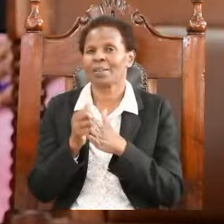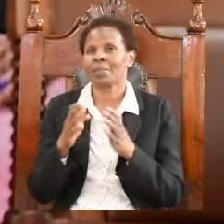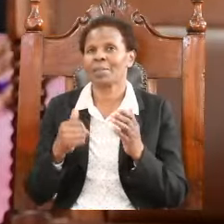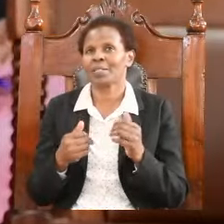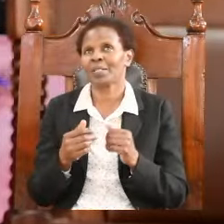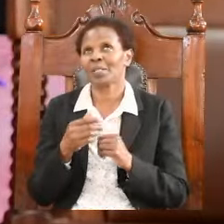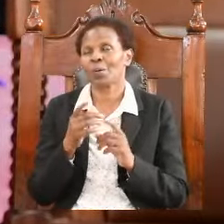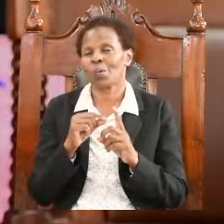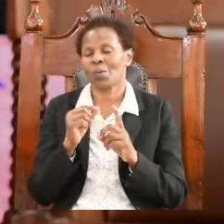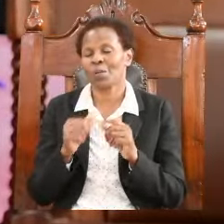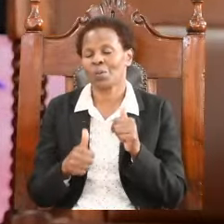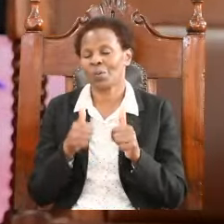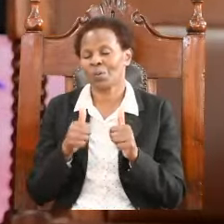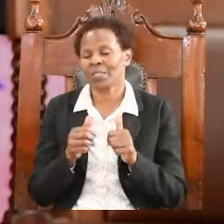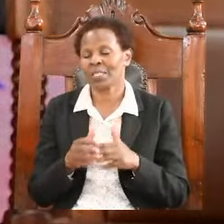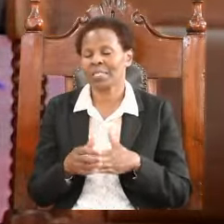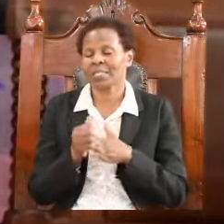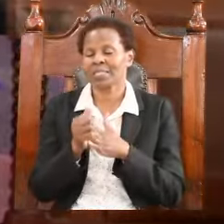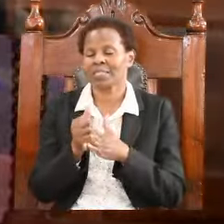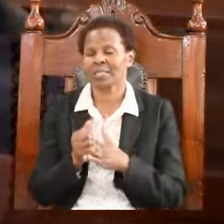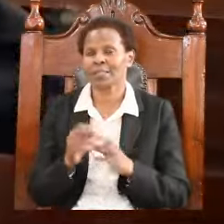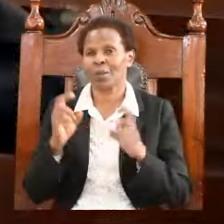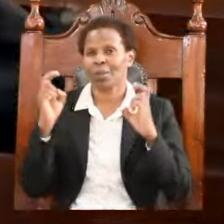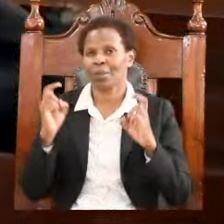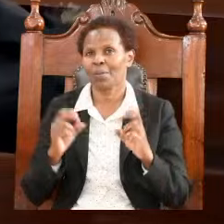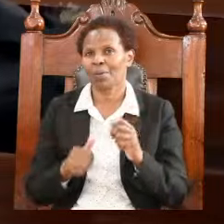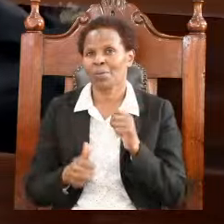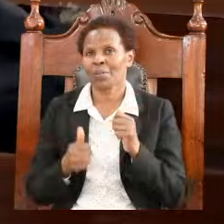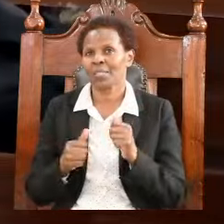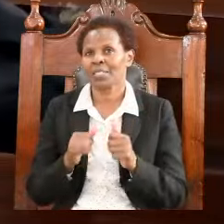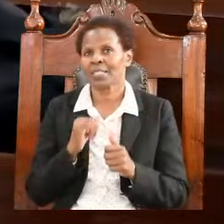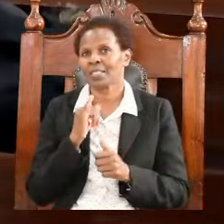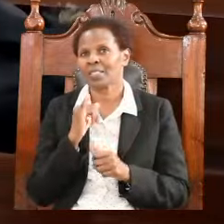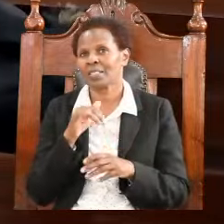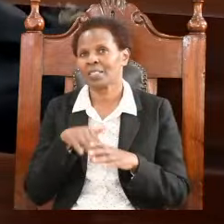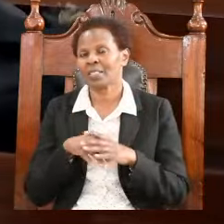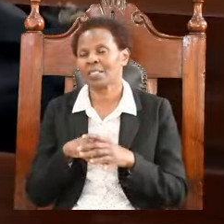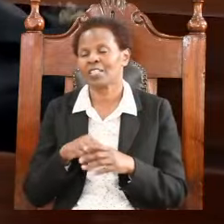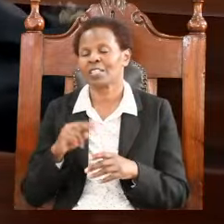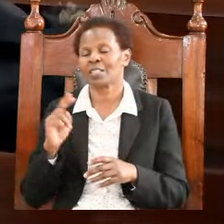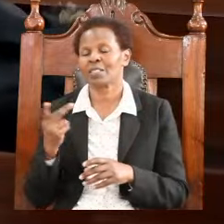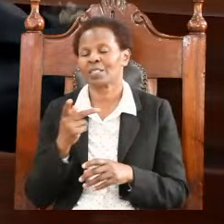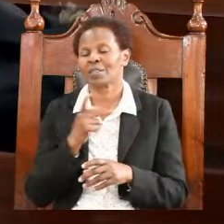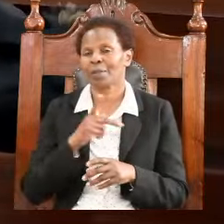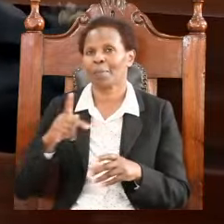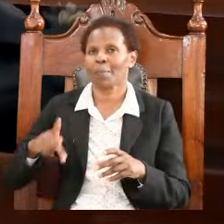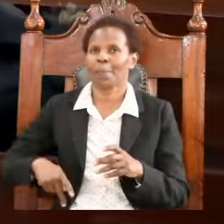kiria kiratutongoria gia theme kiria turakiona thiini wa athamaki wa keri